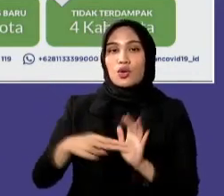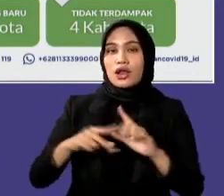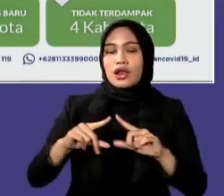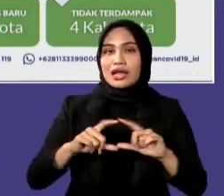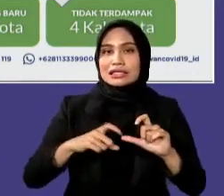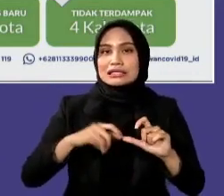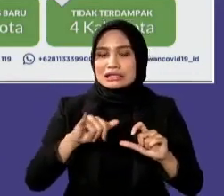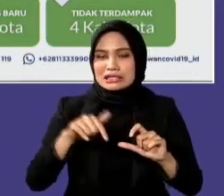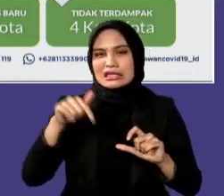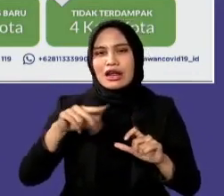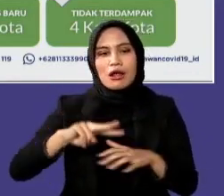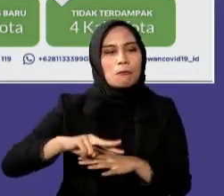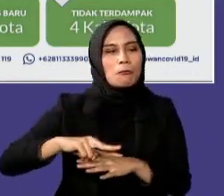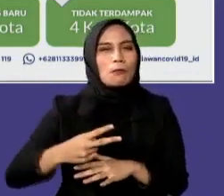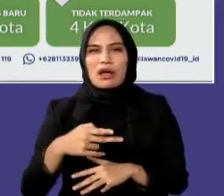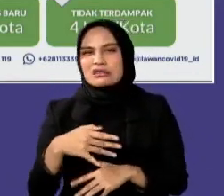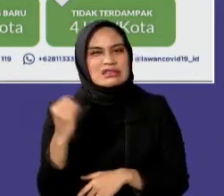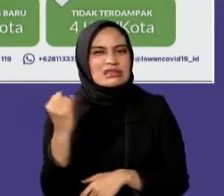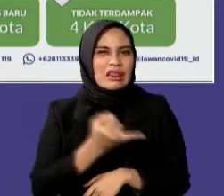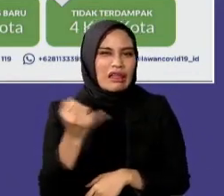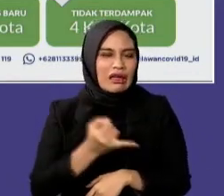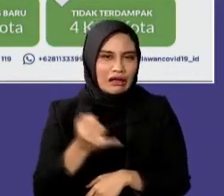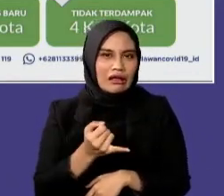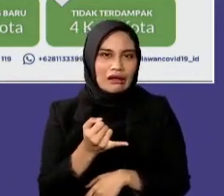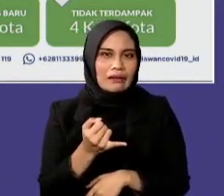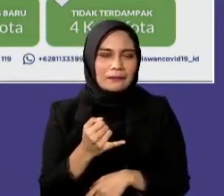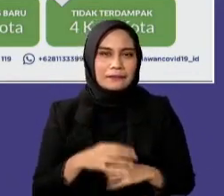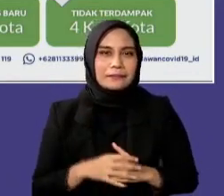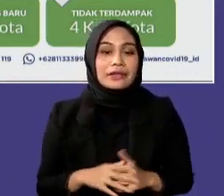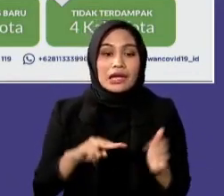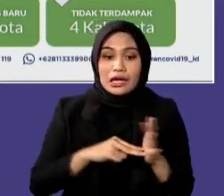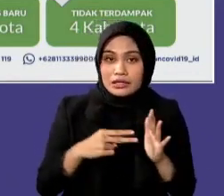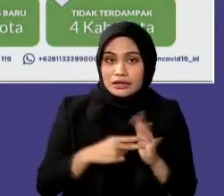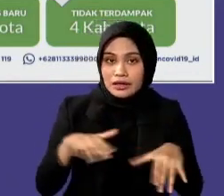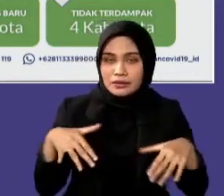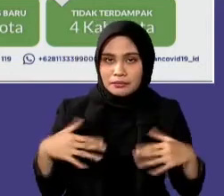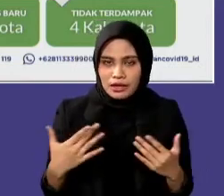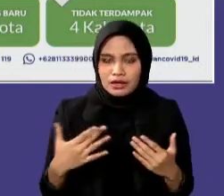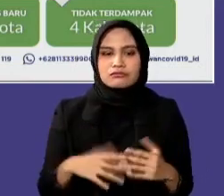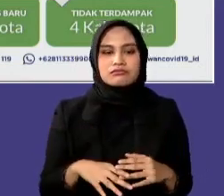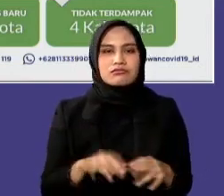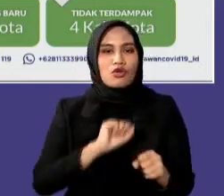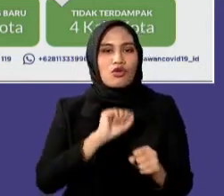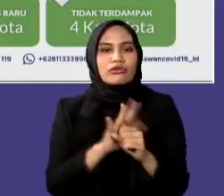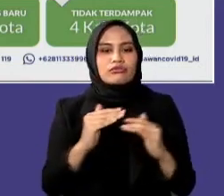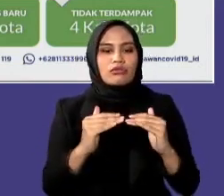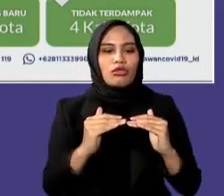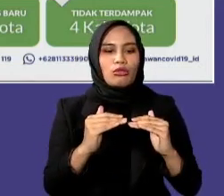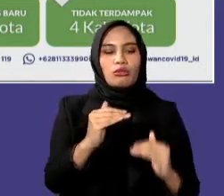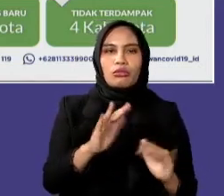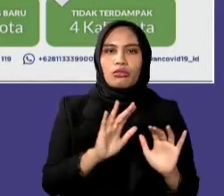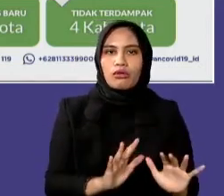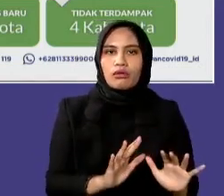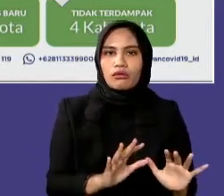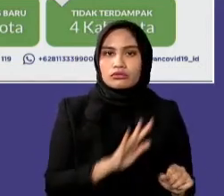arah yang lebih berisiko Apa artinya ini menunjukkan bahwa penurunan kasus saja tidakup untuk